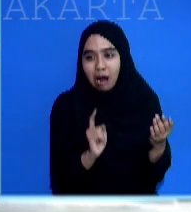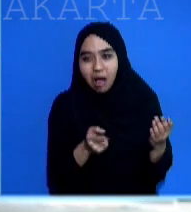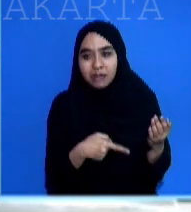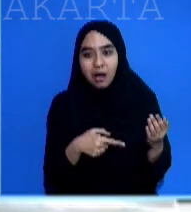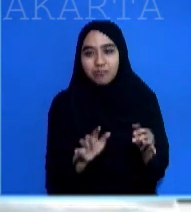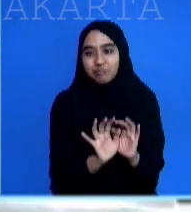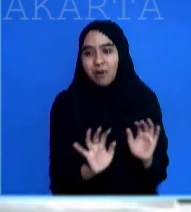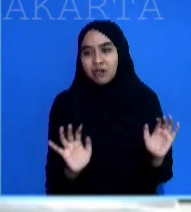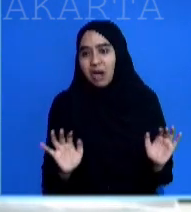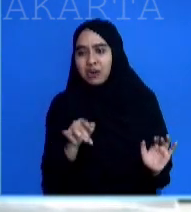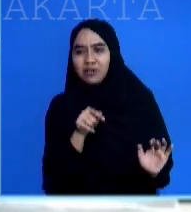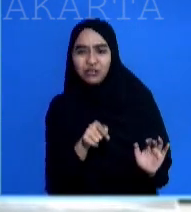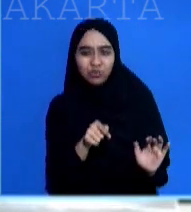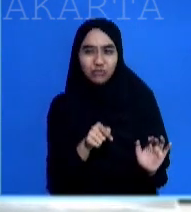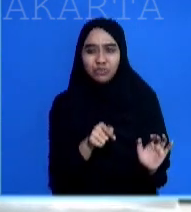pemicunya adalah